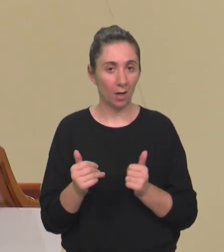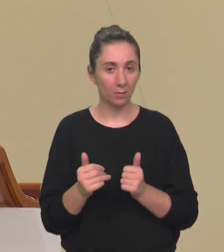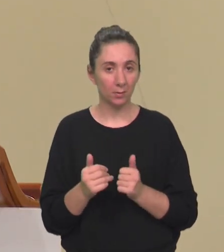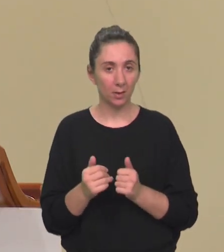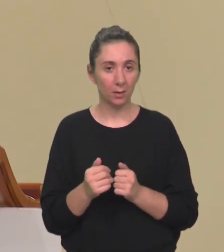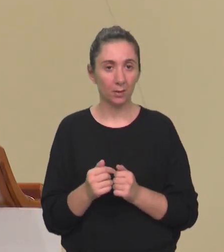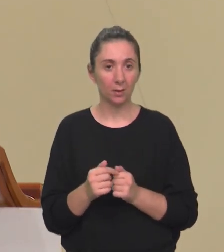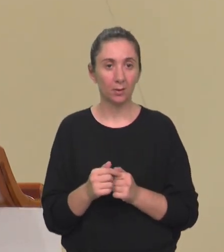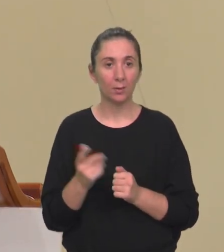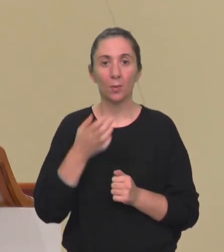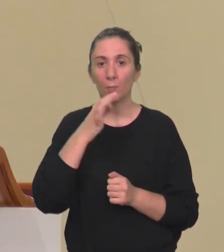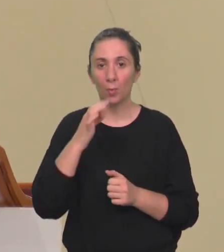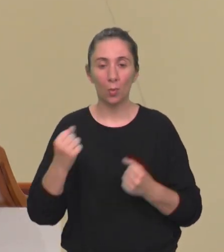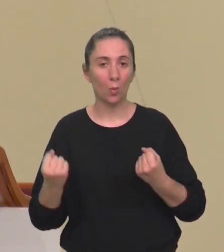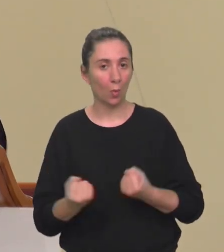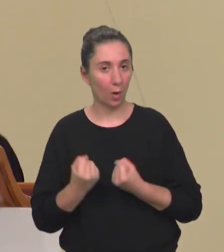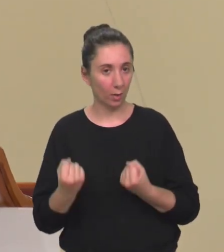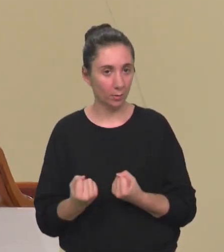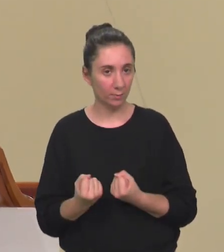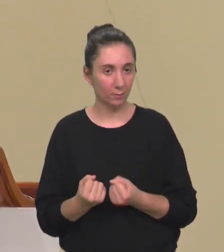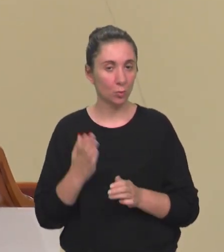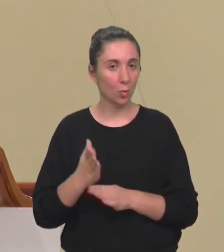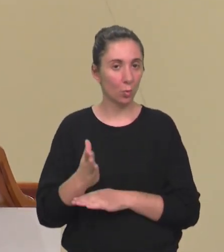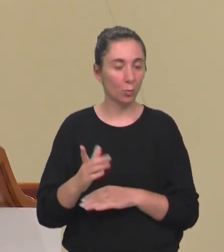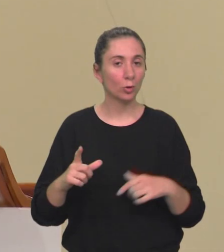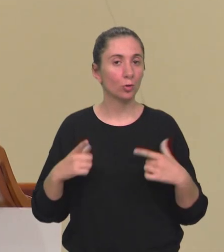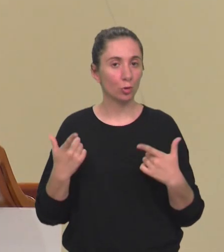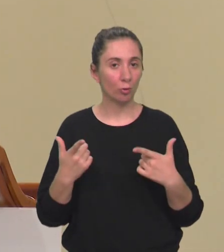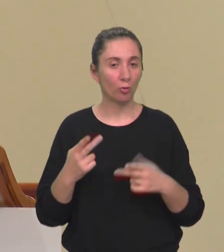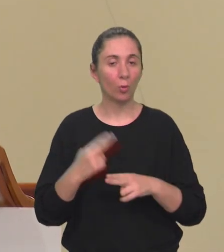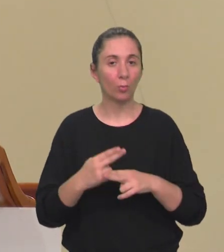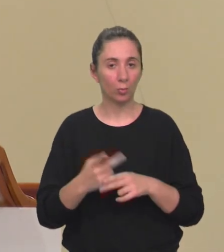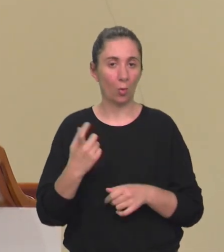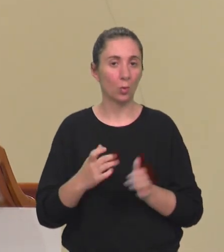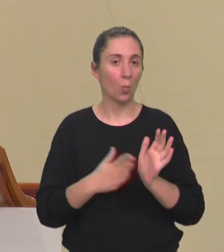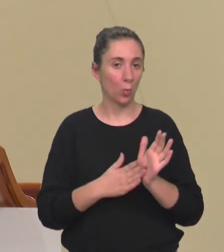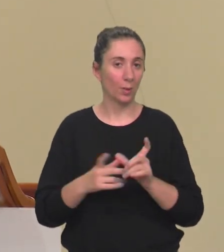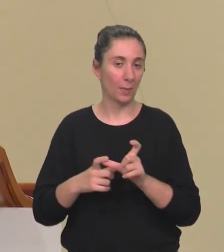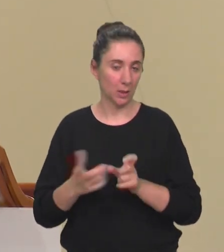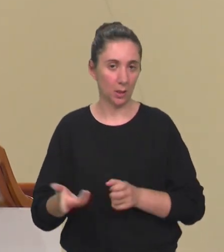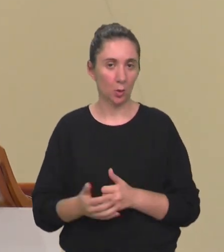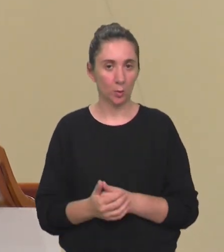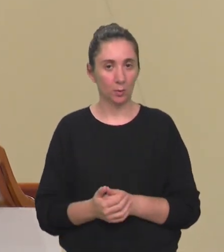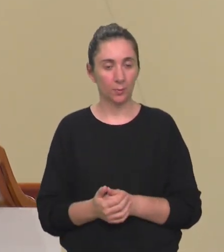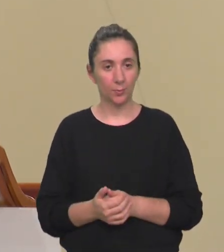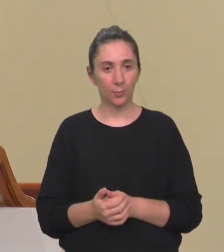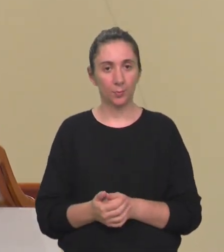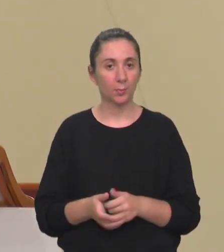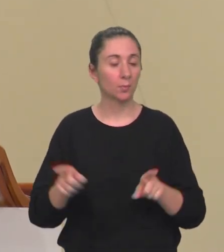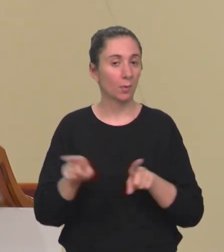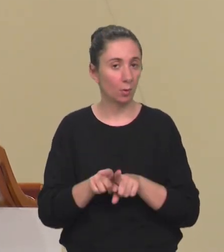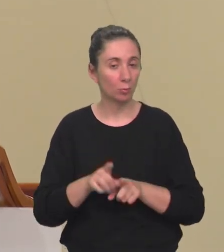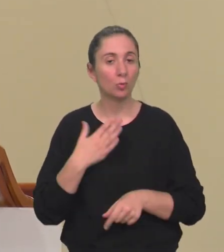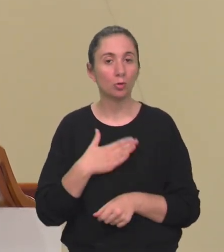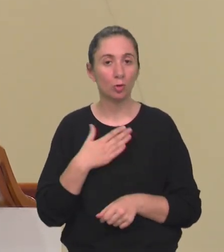Za kvalitetan ima i sve bolju aktivnost unapređenje života oboljelih od multiple skleroze. Također